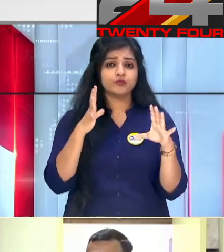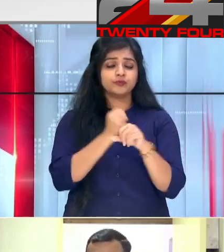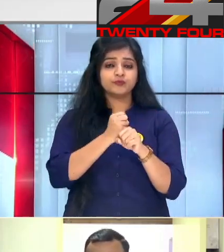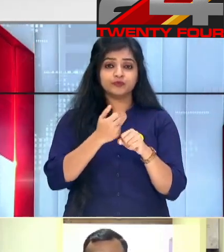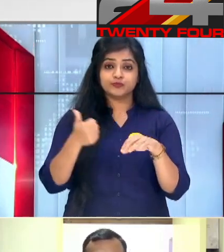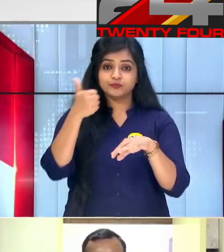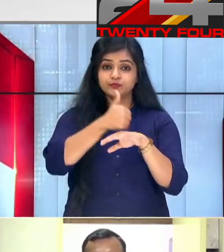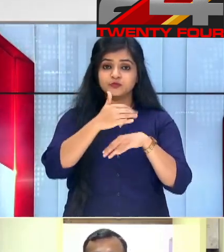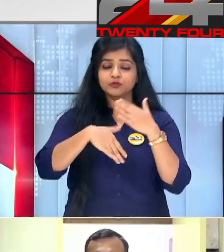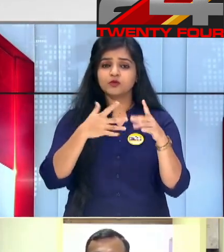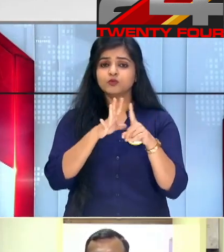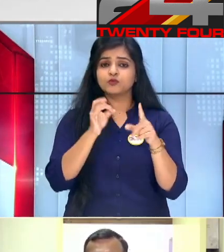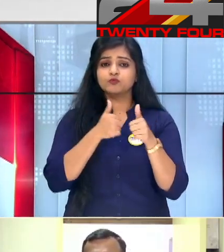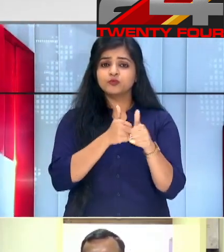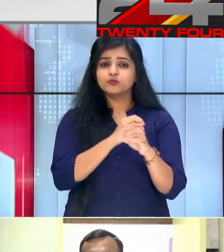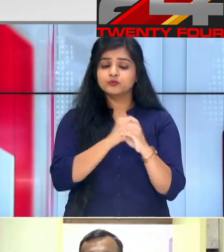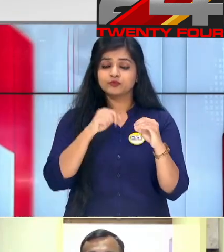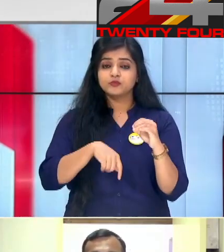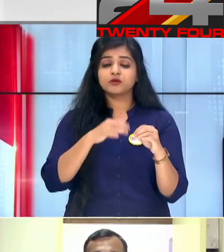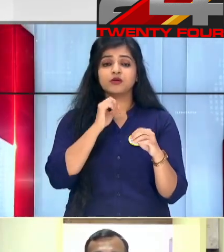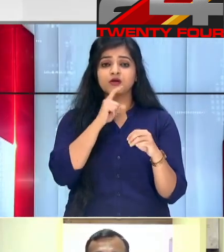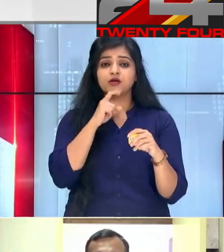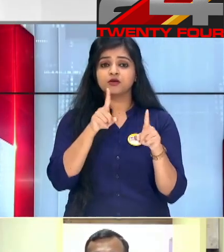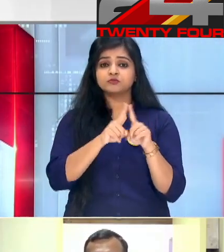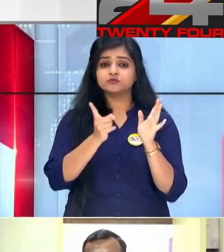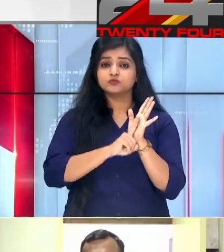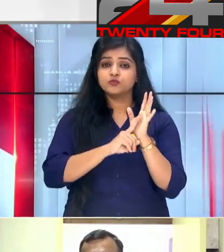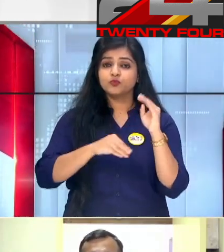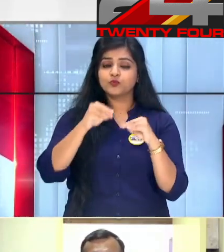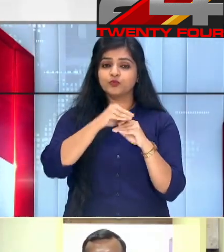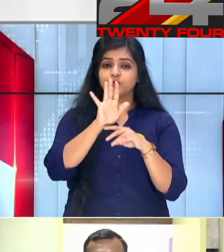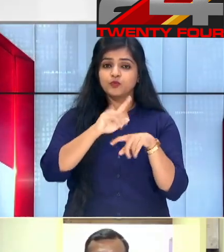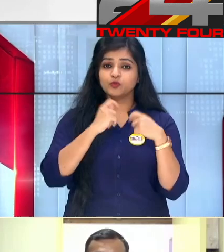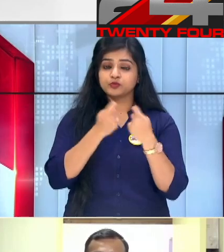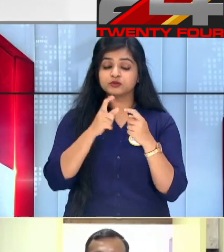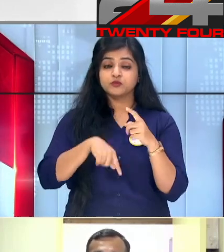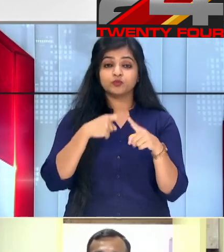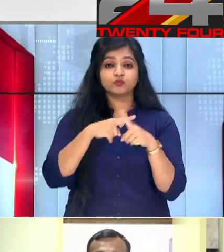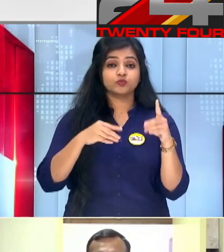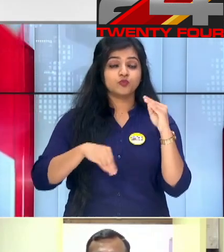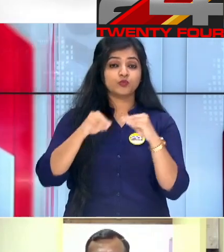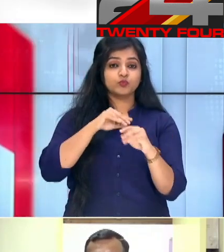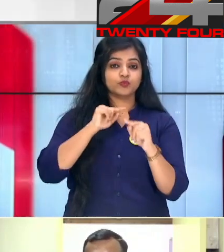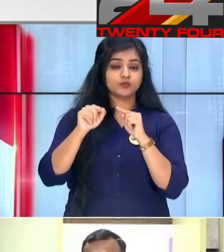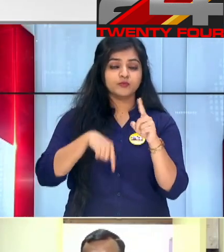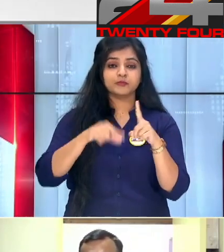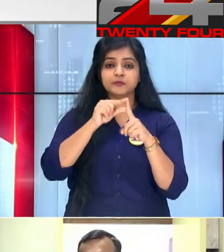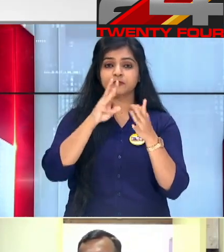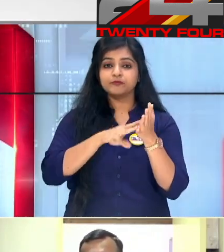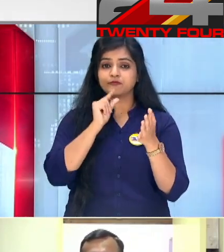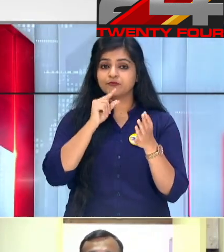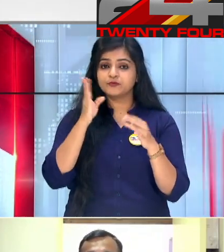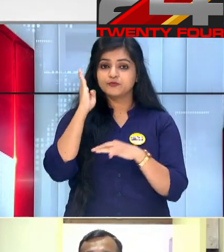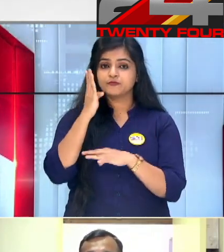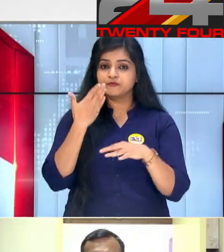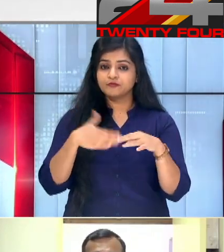ശേഷം നടപ്പാക്കുന്നില്ല. മാത്രമല്ല, നുണപ്രചരണം നടത്തുകയാണ് കോൺഗ്രസ് തുടങ്ങിയ അതിരൂക്ഷമായ ആരോപണങ്ങൾ എന്തായാലും പ്രധാനമന്ത്രിയുടെ ഭാഗത്തുനിന്നുണ്ട്. അതിനുശേഷമാണ്